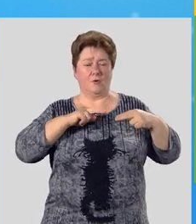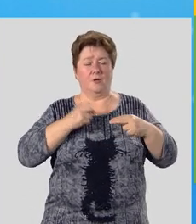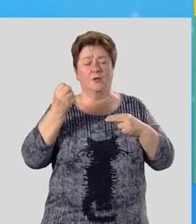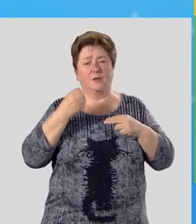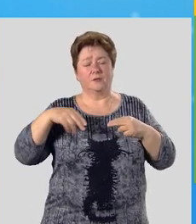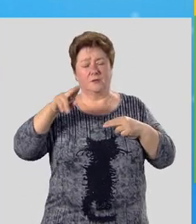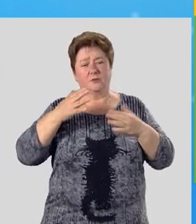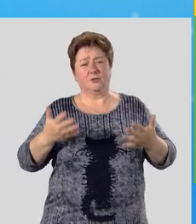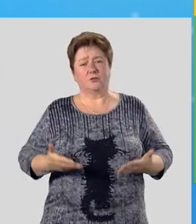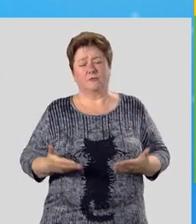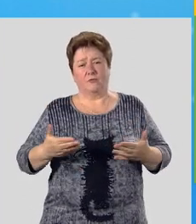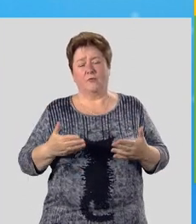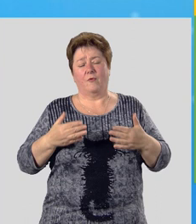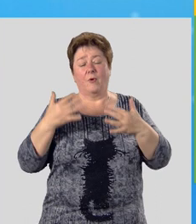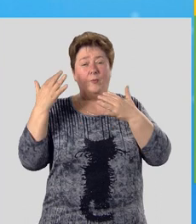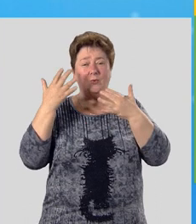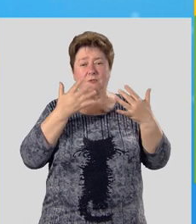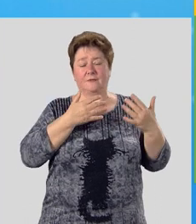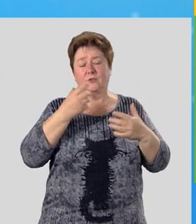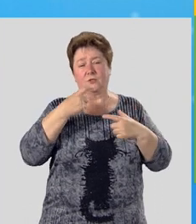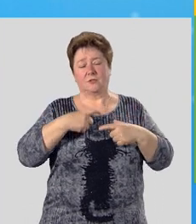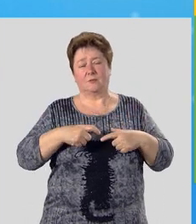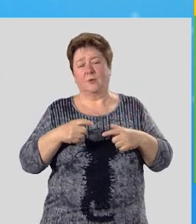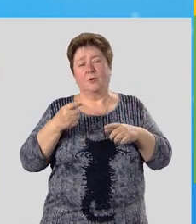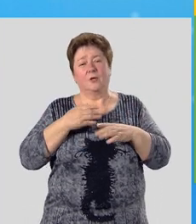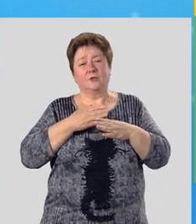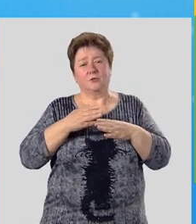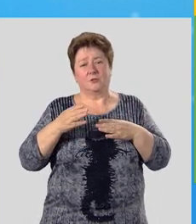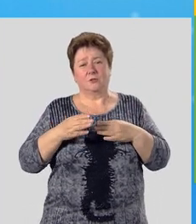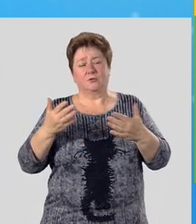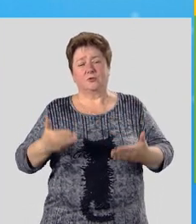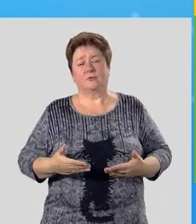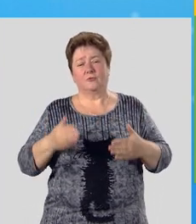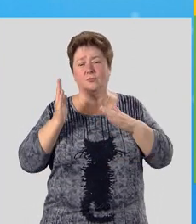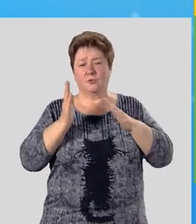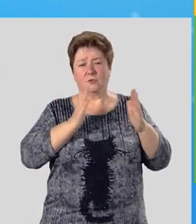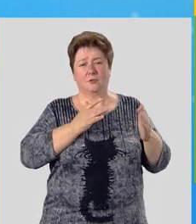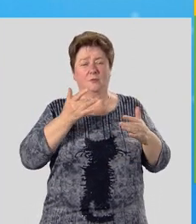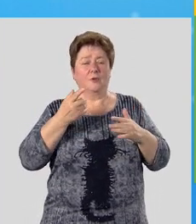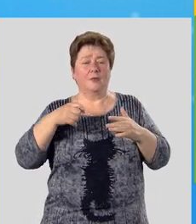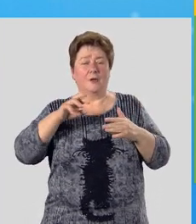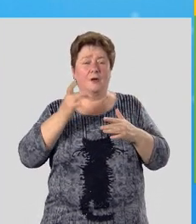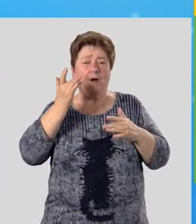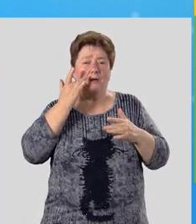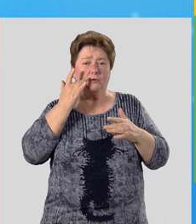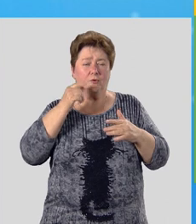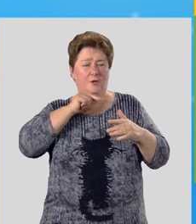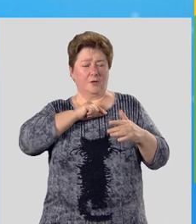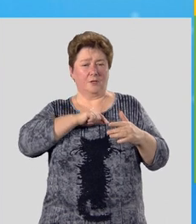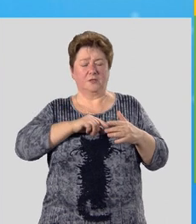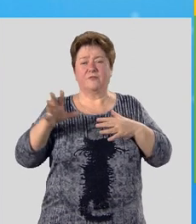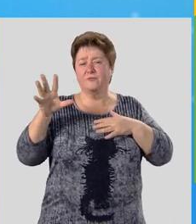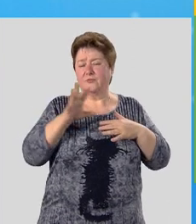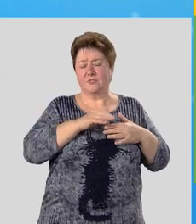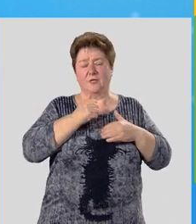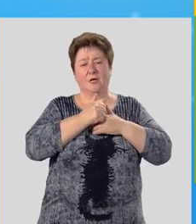структурно-функциональной единицей живого, представляющая собой элементарную живую систему, для которой характерны